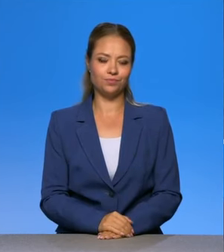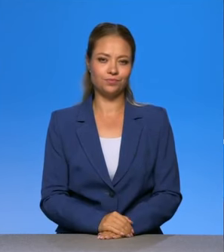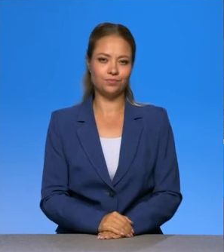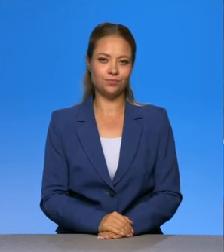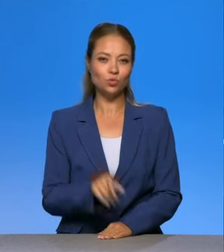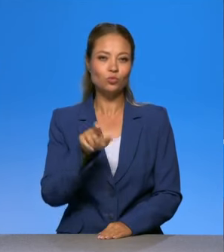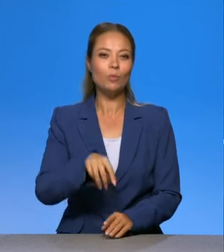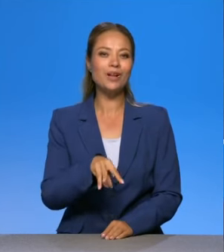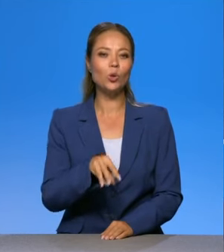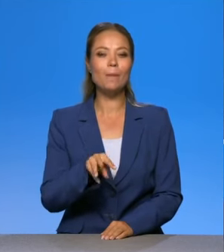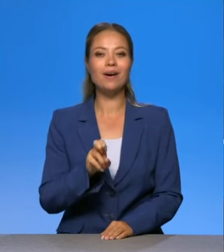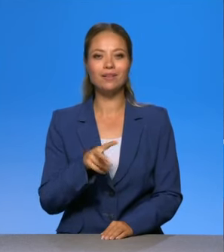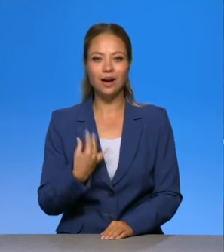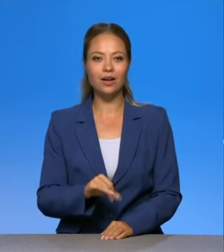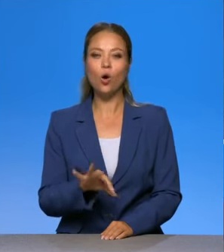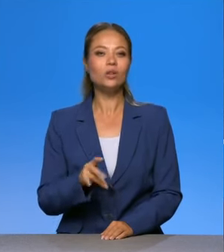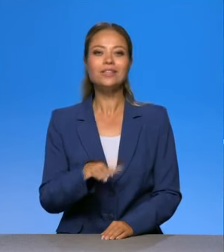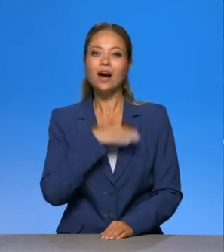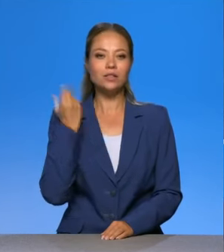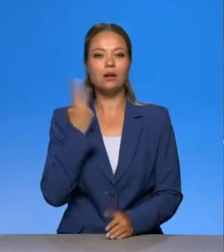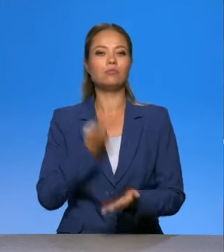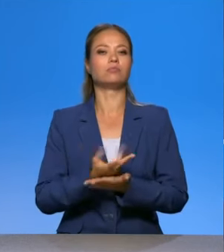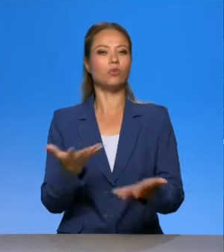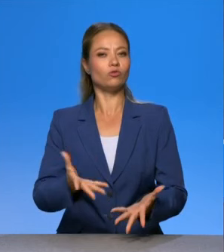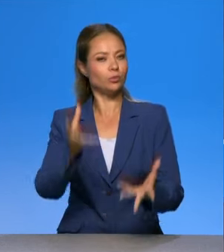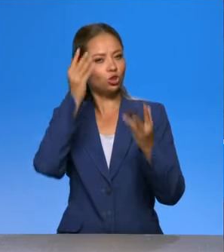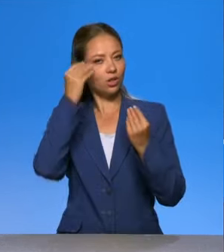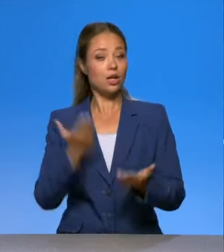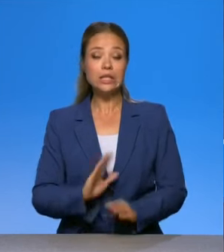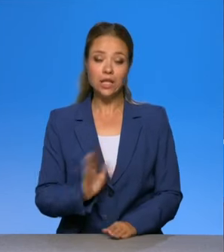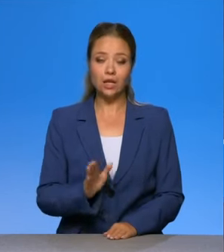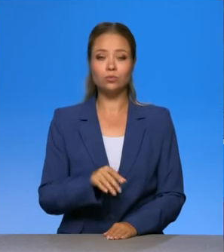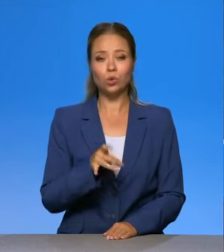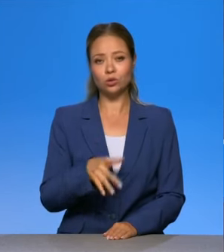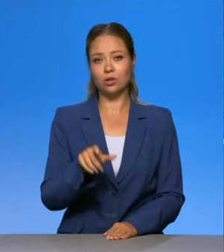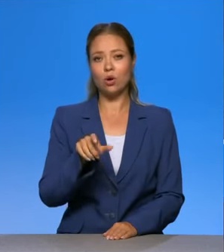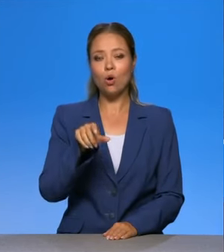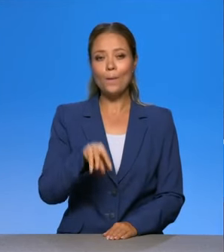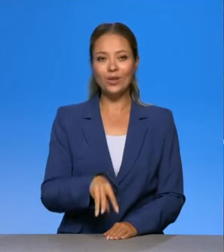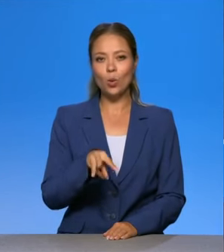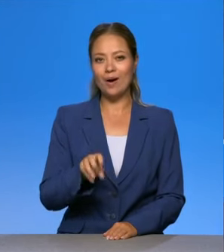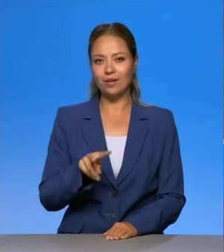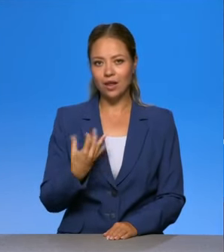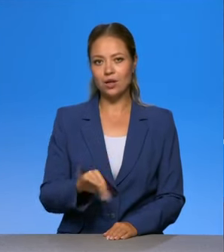А не потому, знаете, что хотел произвести впечатление, да? Да, он фактически, у него было не до вот этой вот драки.